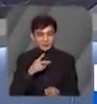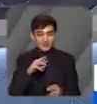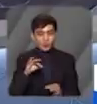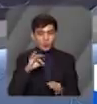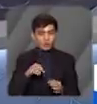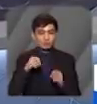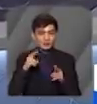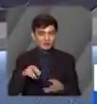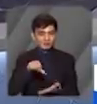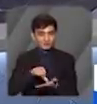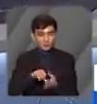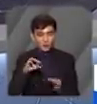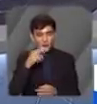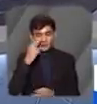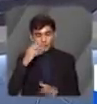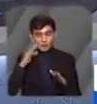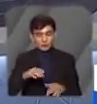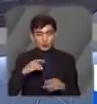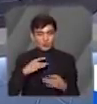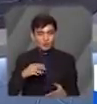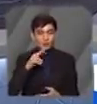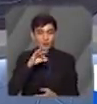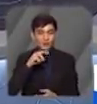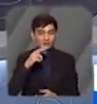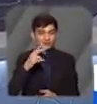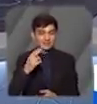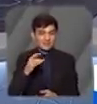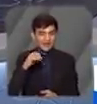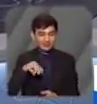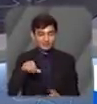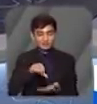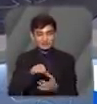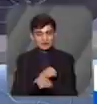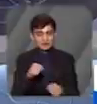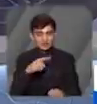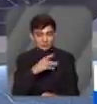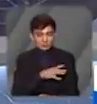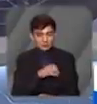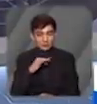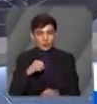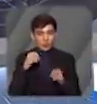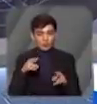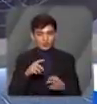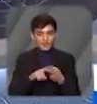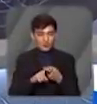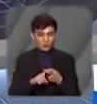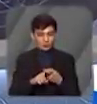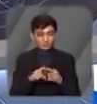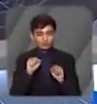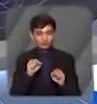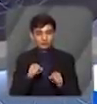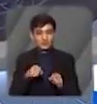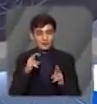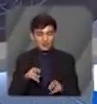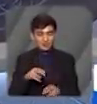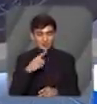мен Нұр-Сұлтан қаласындағы концертті өткізбейтінін жазды. Бұл қадам әлемге жайылған қауіпті вирустан сақтану мақсатында